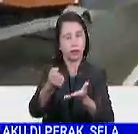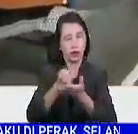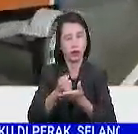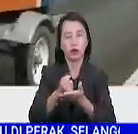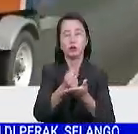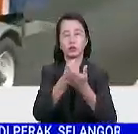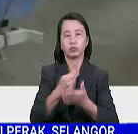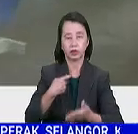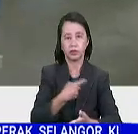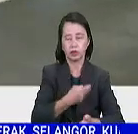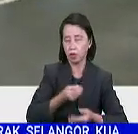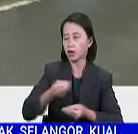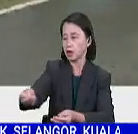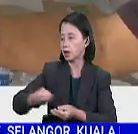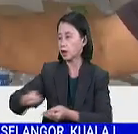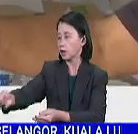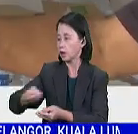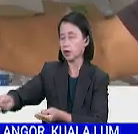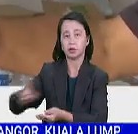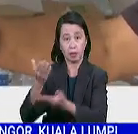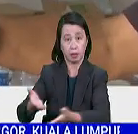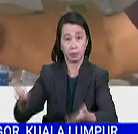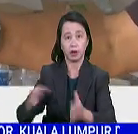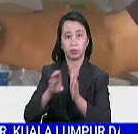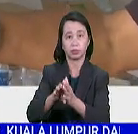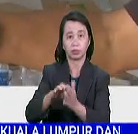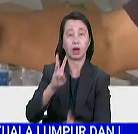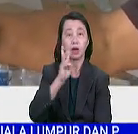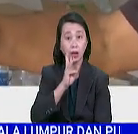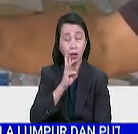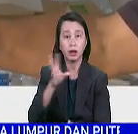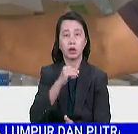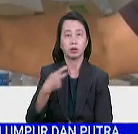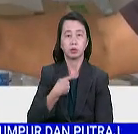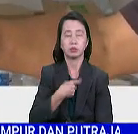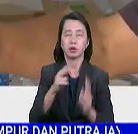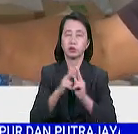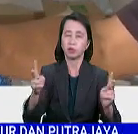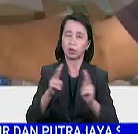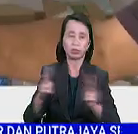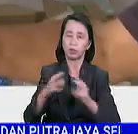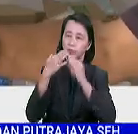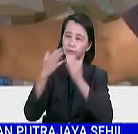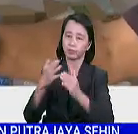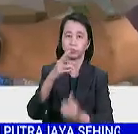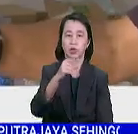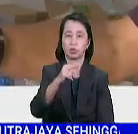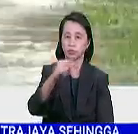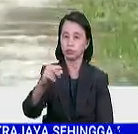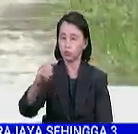pengedaran barangan keperluan seperti mineral water dan kami juga sangat berterima kasih kepada Angel